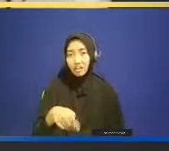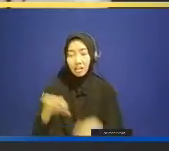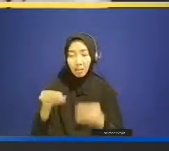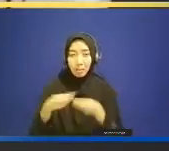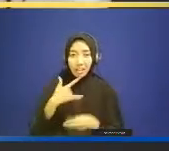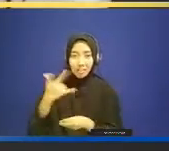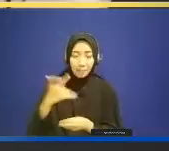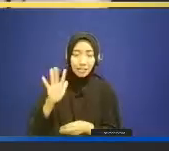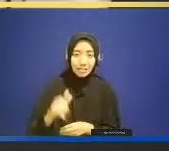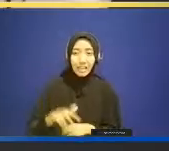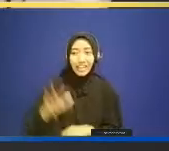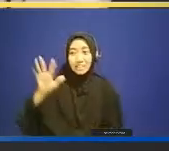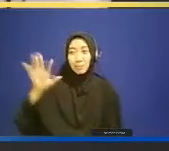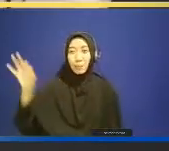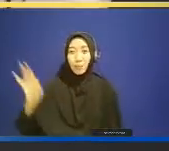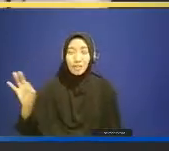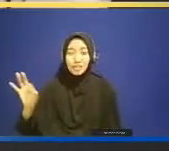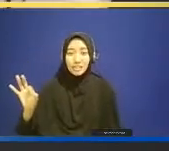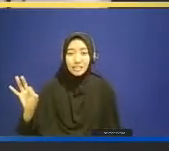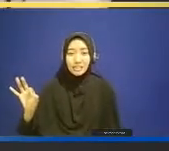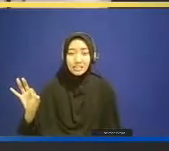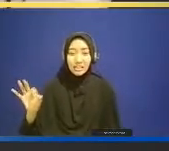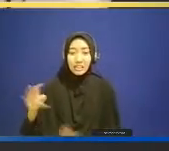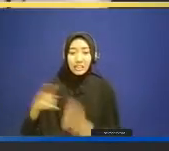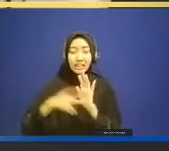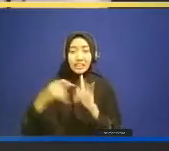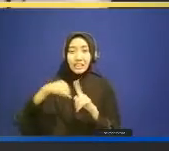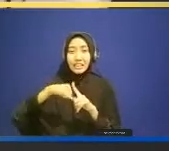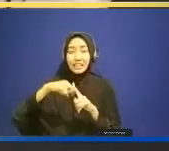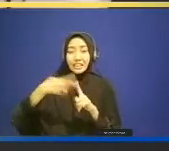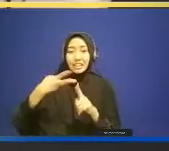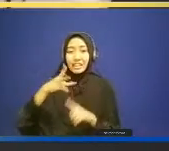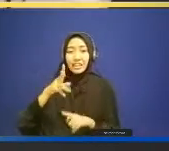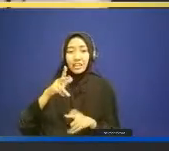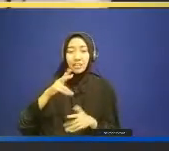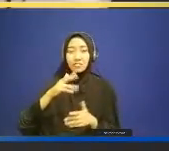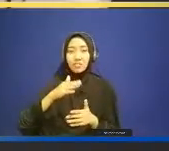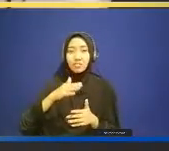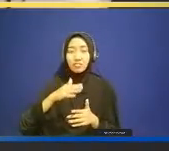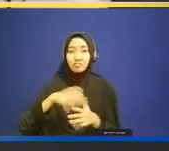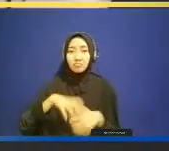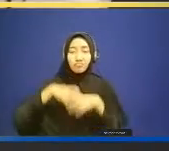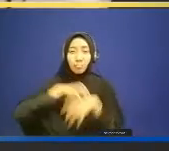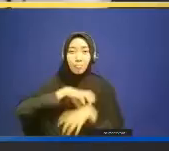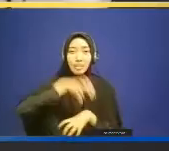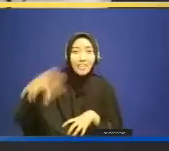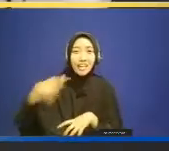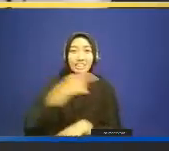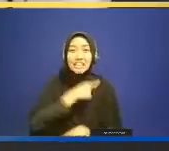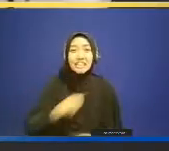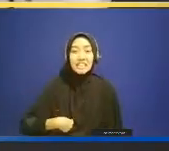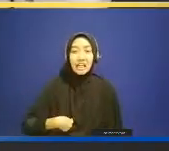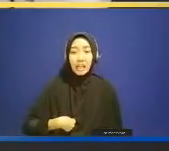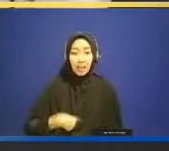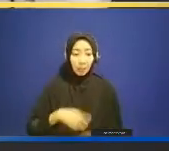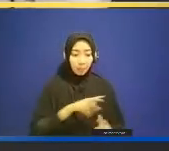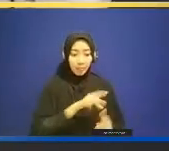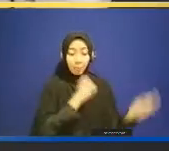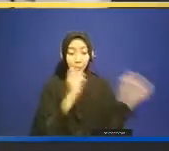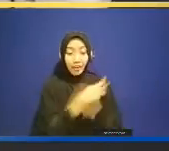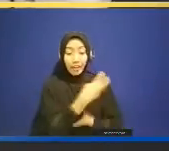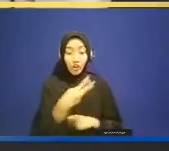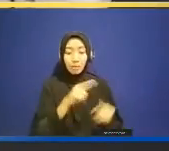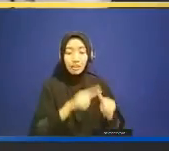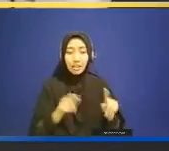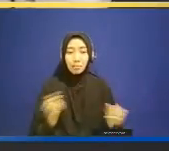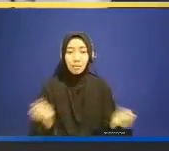dapet 90% smelter nikel itu lari ke Cina naik buat apa kita pemulihan ekonomi tapi